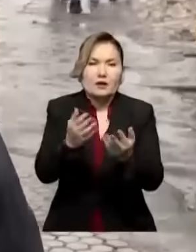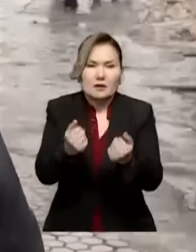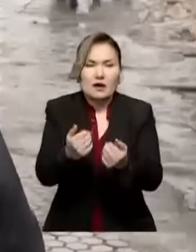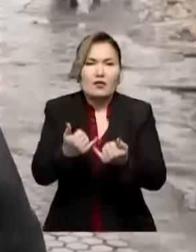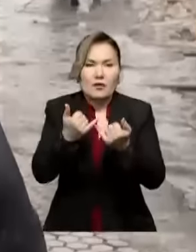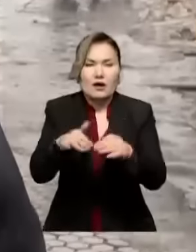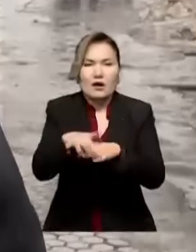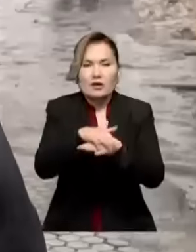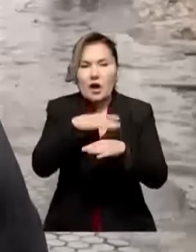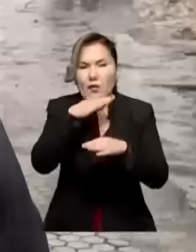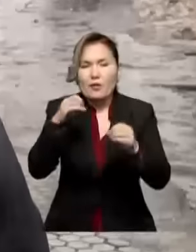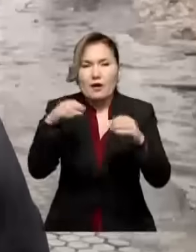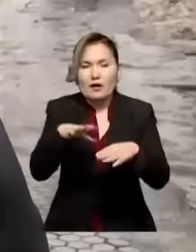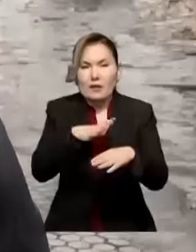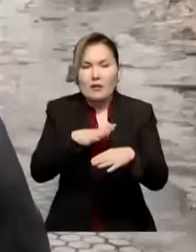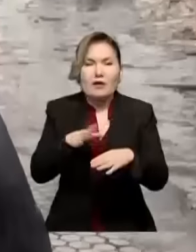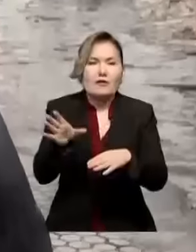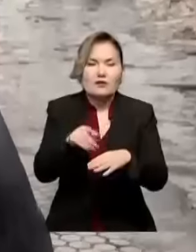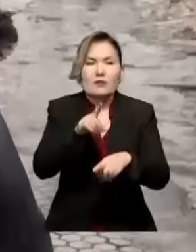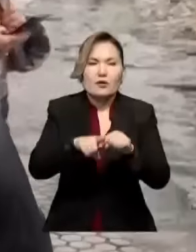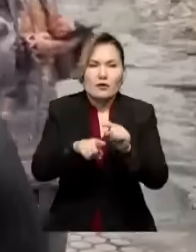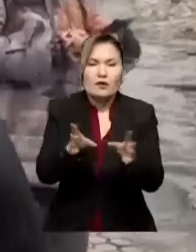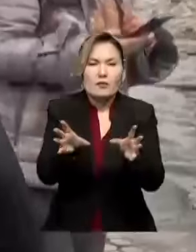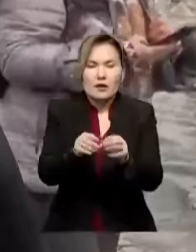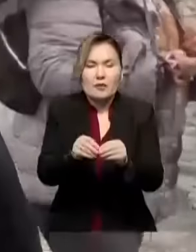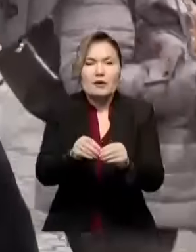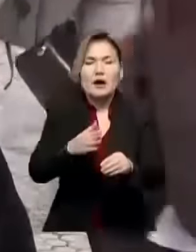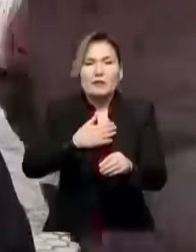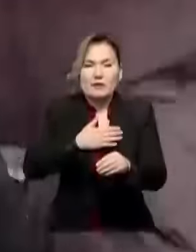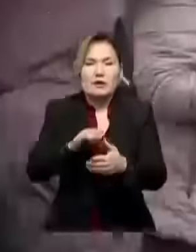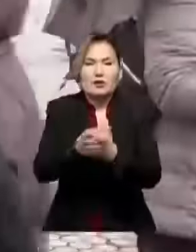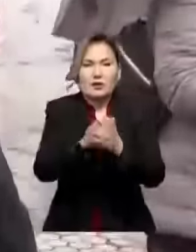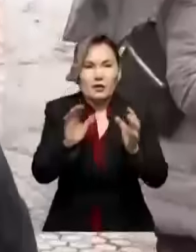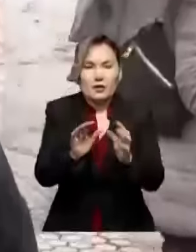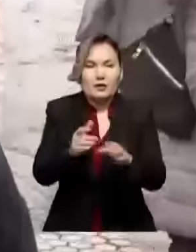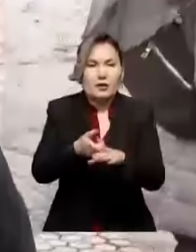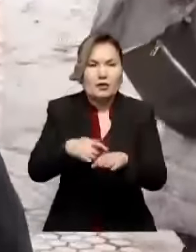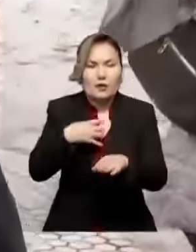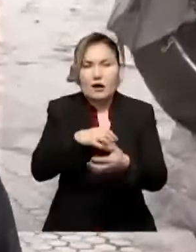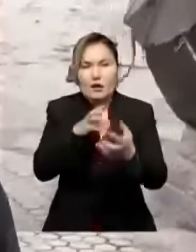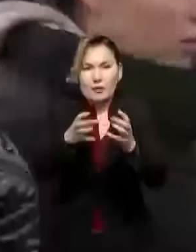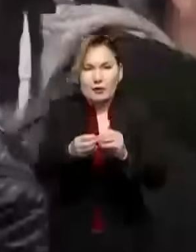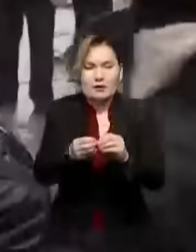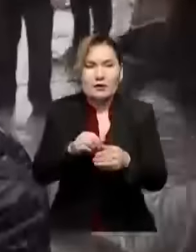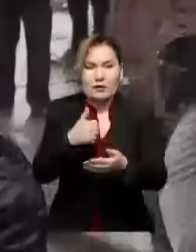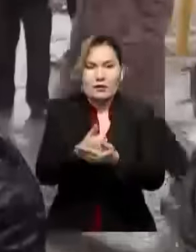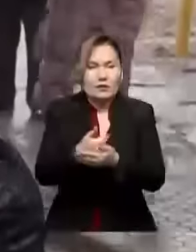келді. Олар әркез бірге екенін білдірді. Осы ауызбіршілік бізге демеу болады. Ең бастысы осы.